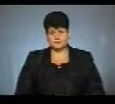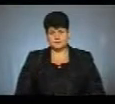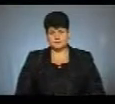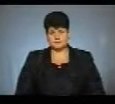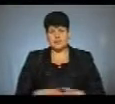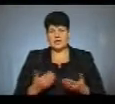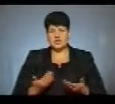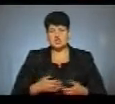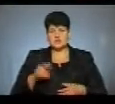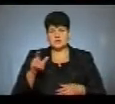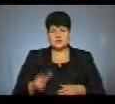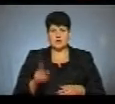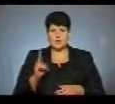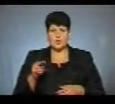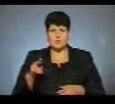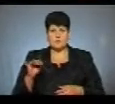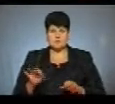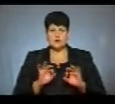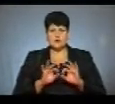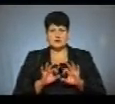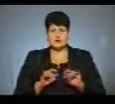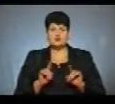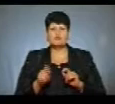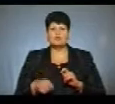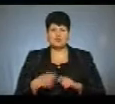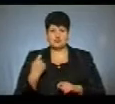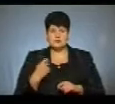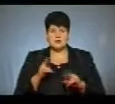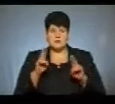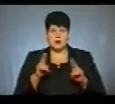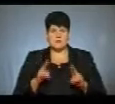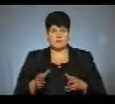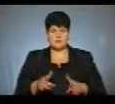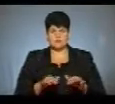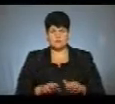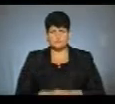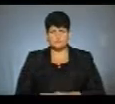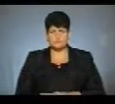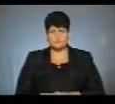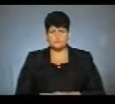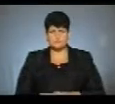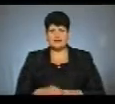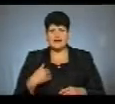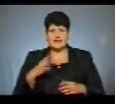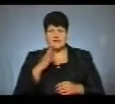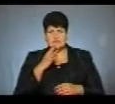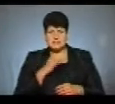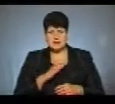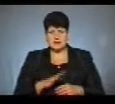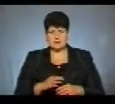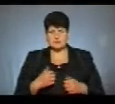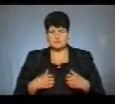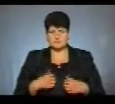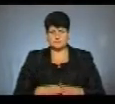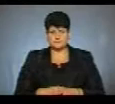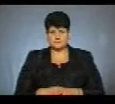Житель Копиченців Антон Зубик розповідає, чому порушив правила дорожнього руху. Нам так фабрику. Я просто не встигаю зараз. То